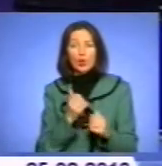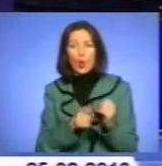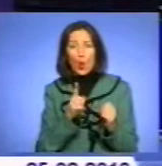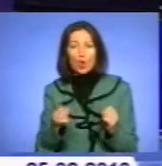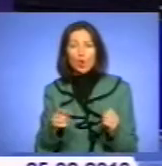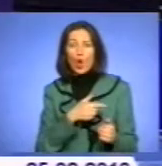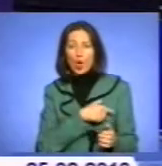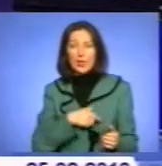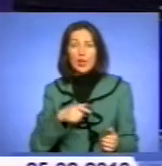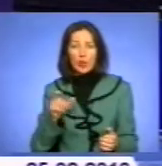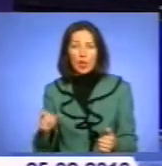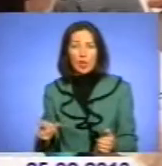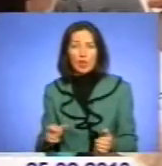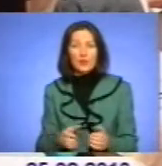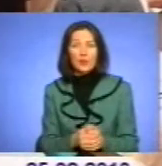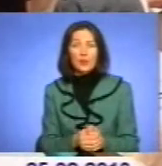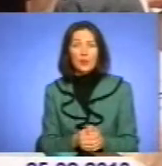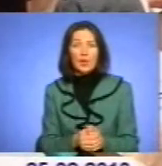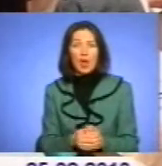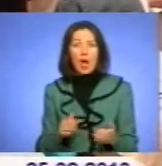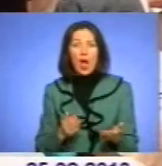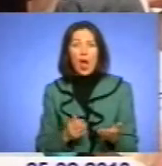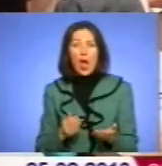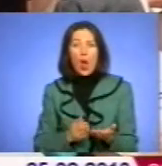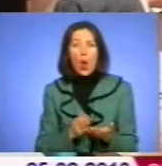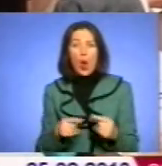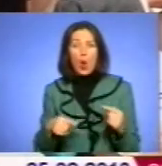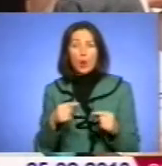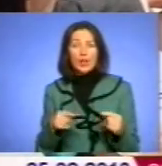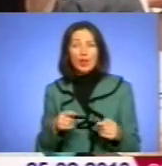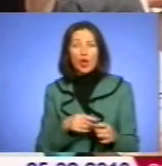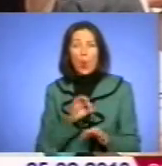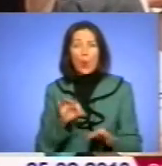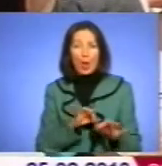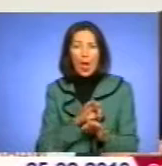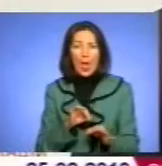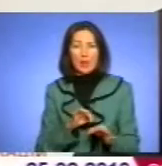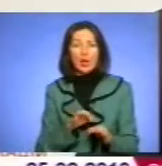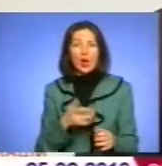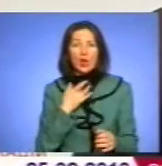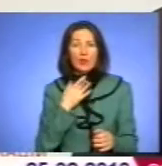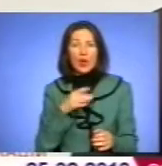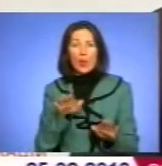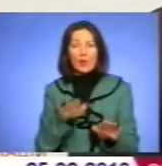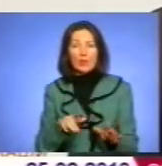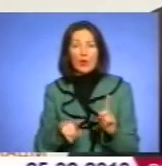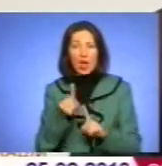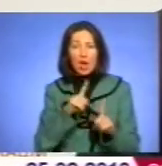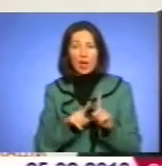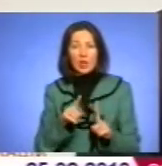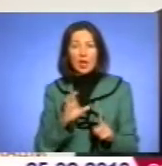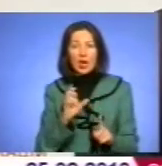наступному відеоматеріалі. Координатор проекту «Персоналізація голосувань у місцевих радах» Святослав Грибоцький вважає